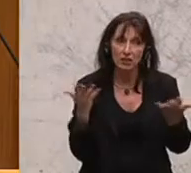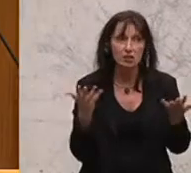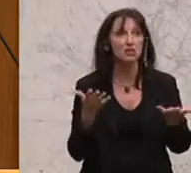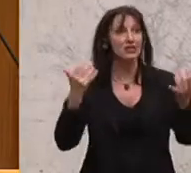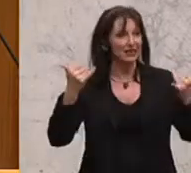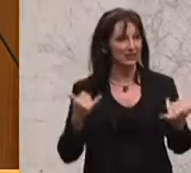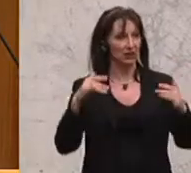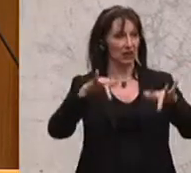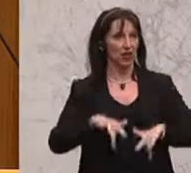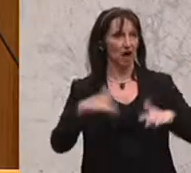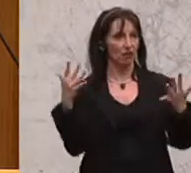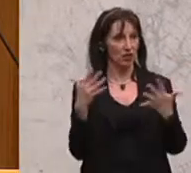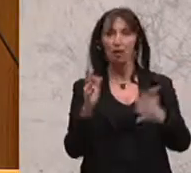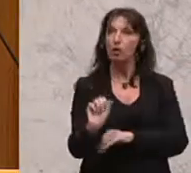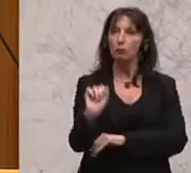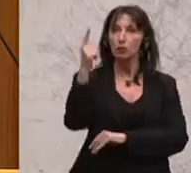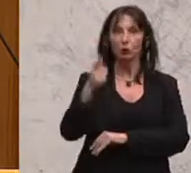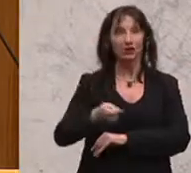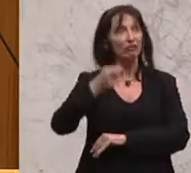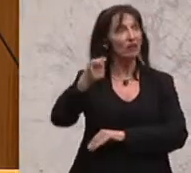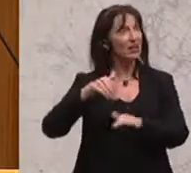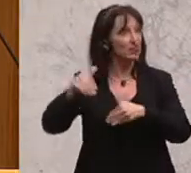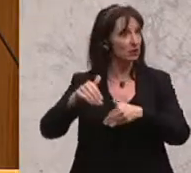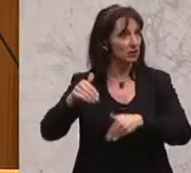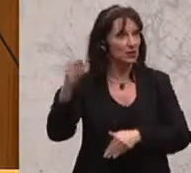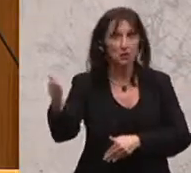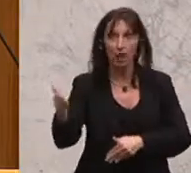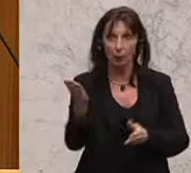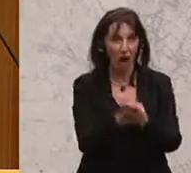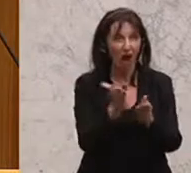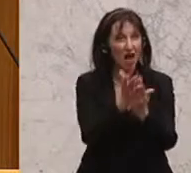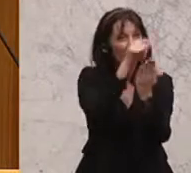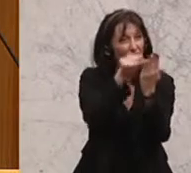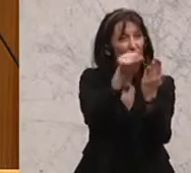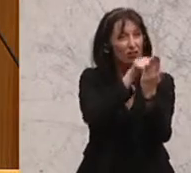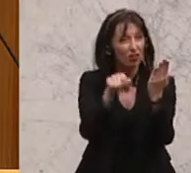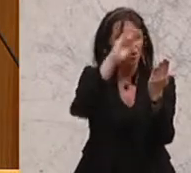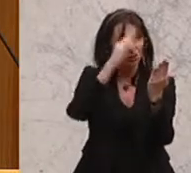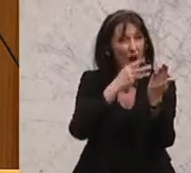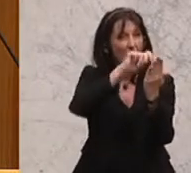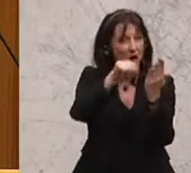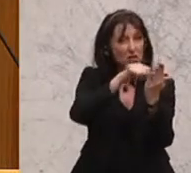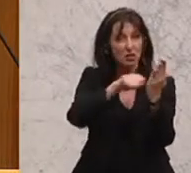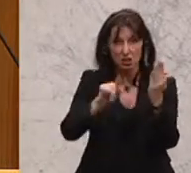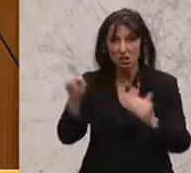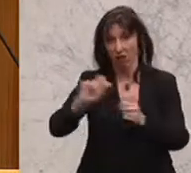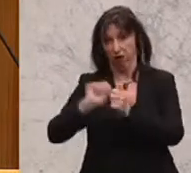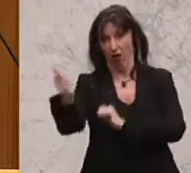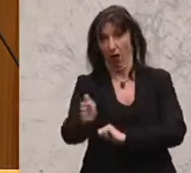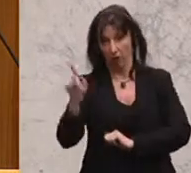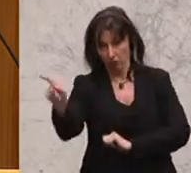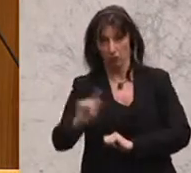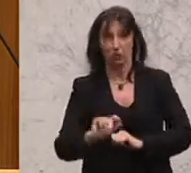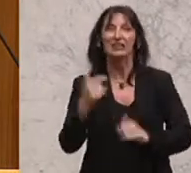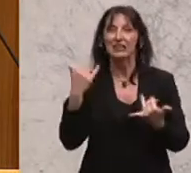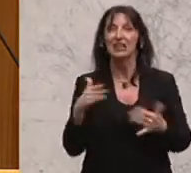Weil nämlich sich herausstellt, dass insbesondere das Finanzministerium gerade bei den Aktenschwärzungen vorangeht. Ich zeige Ihnen einmal ein Beispiel